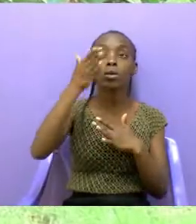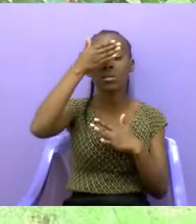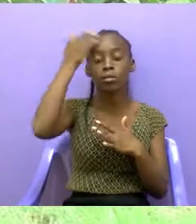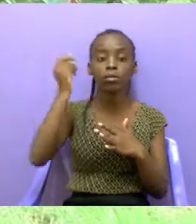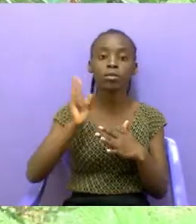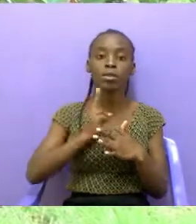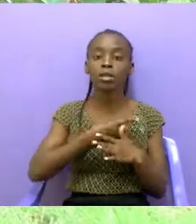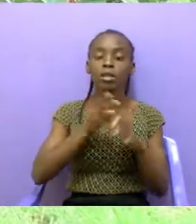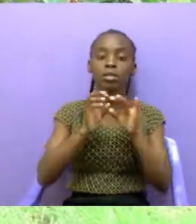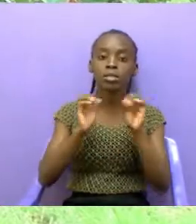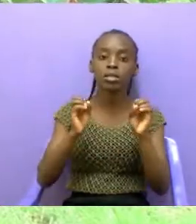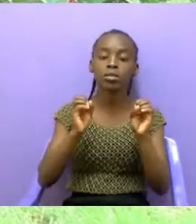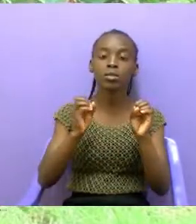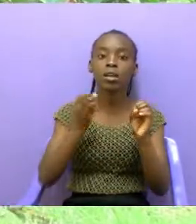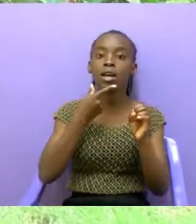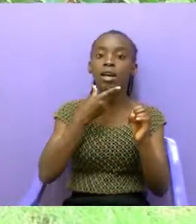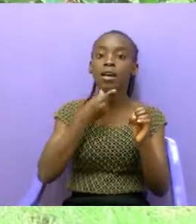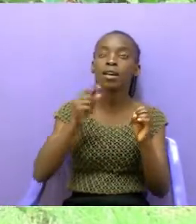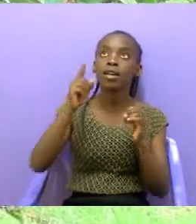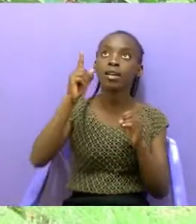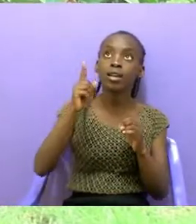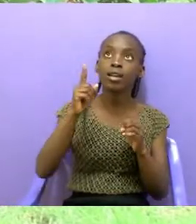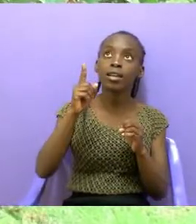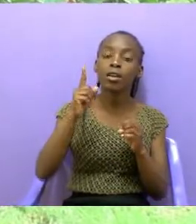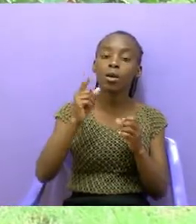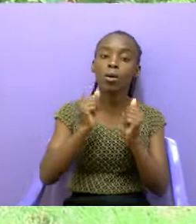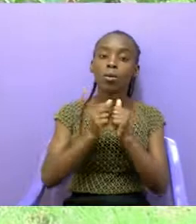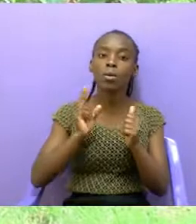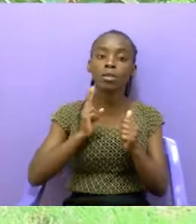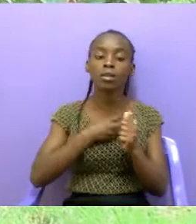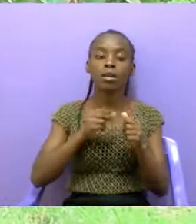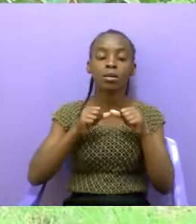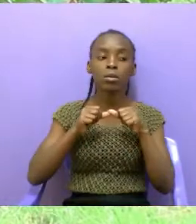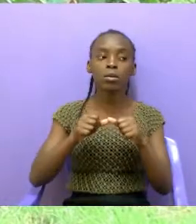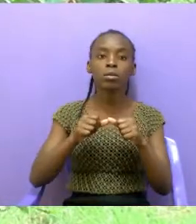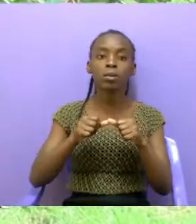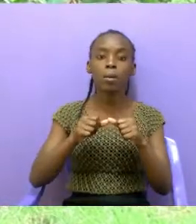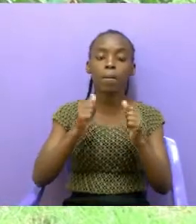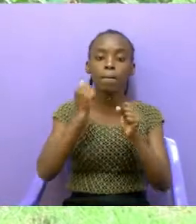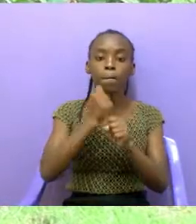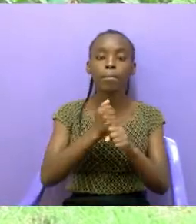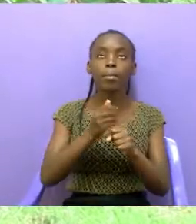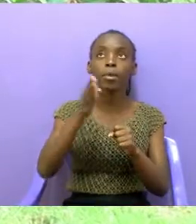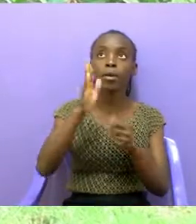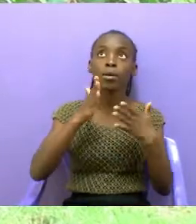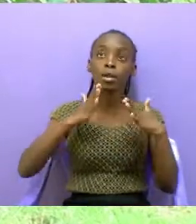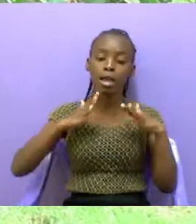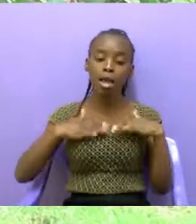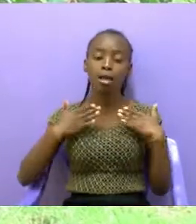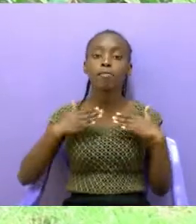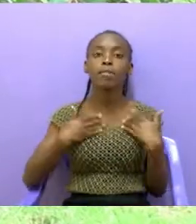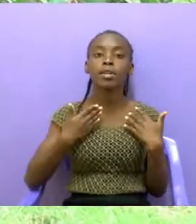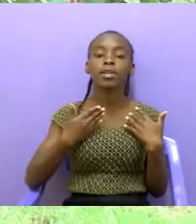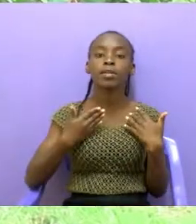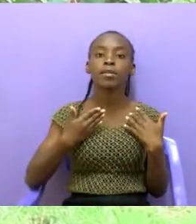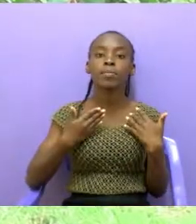sisi. Tuendelee kumfurahisha Mungu, tuendelee kumpendeza, na ninajua yeye Mungu ataleta wokovu.